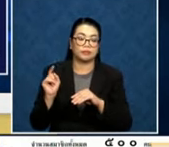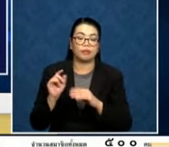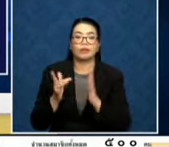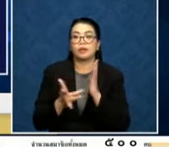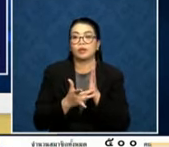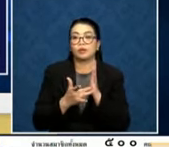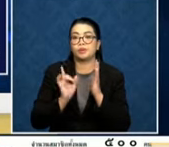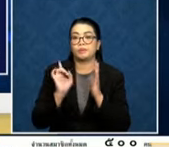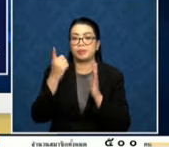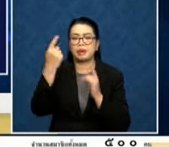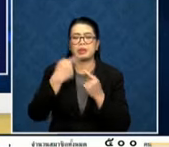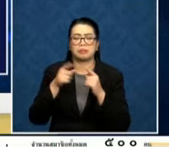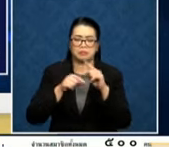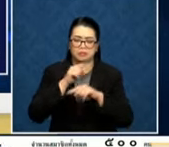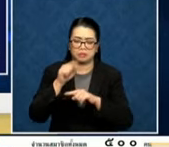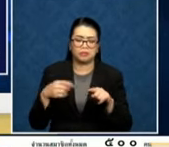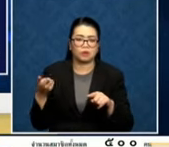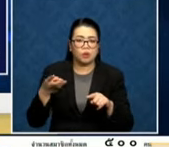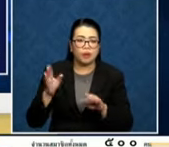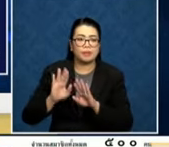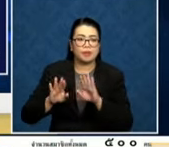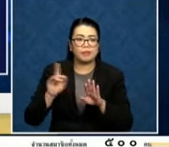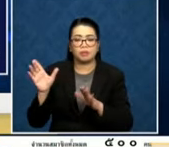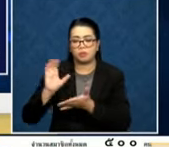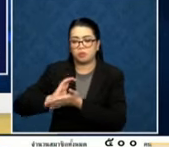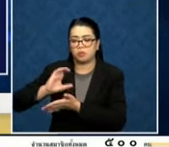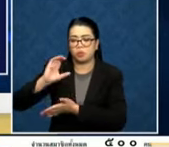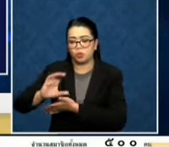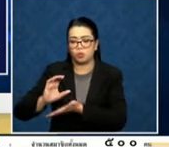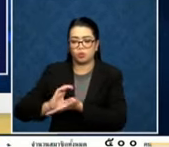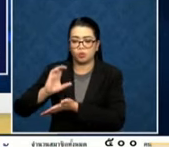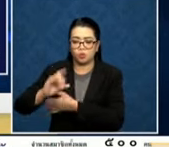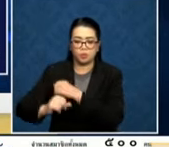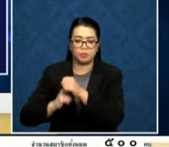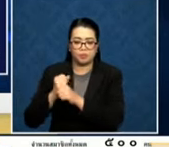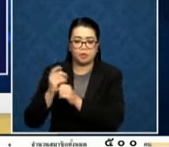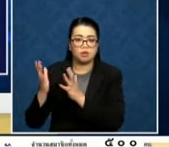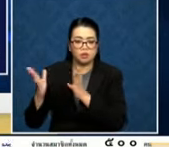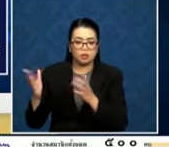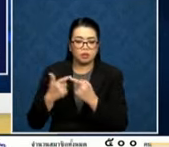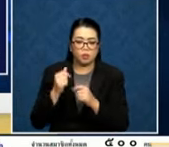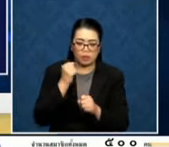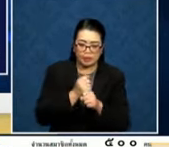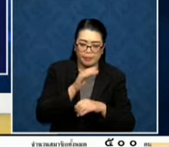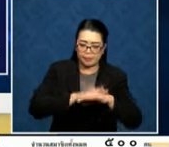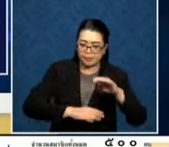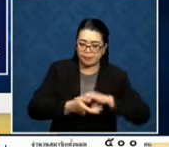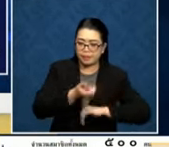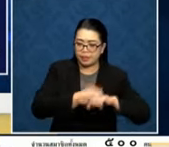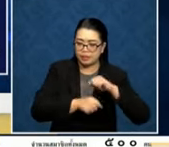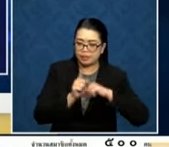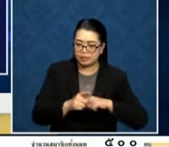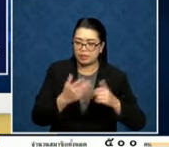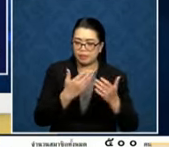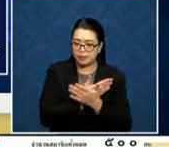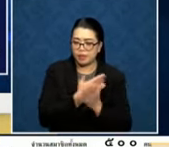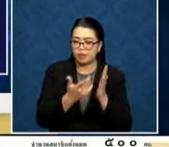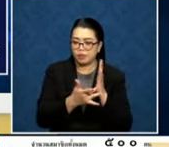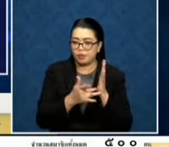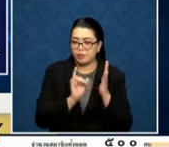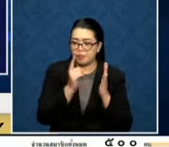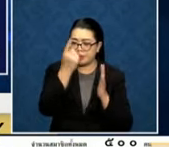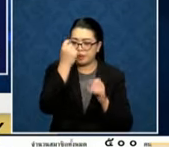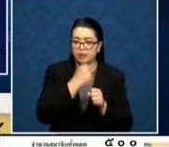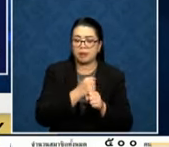เป็นสัดส่วนที่น้อยมากๆครับถ้าเปรียบเทียบกับเงินลงทุนในแต่ละปีที่ผ่านมาครับ 3ปีย้อนหลังครับการไฟฟ้าฝ่าย